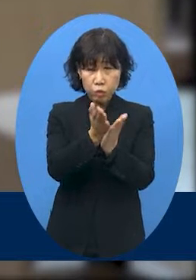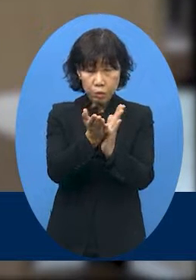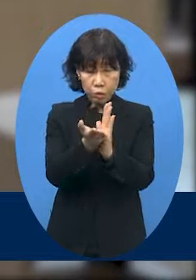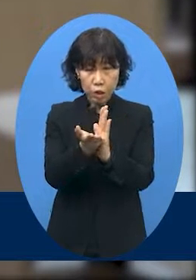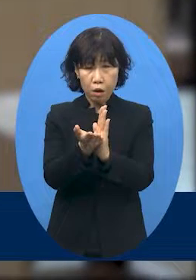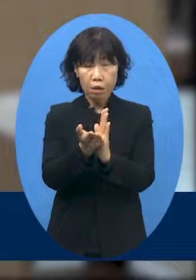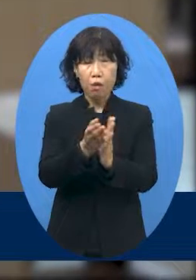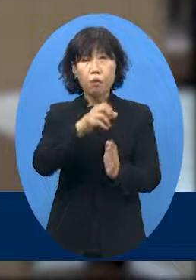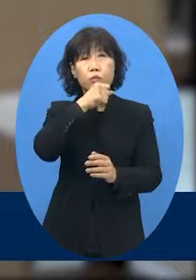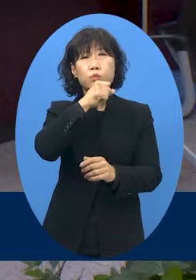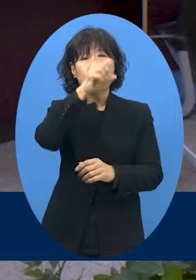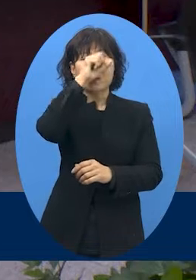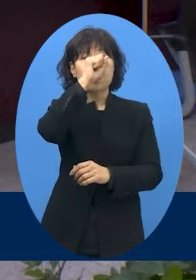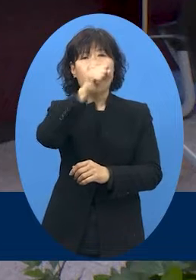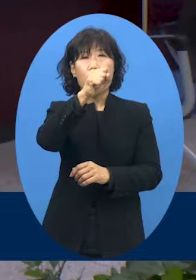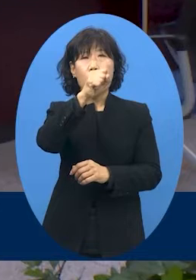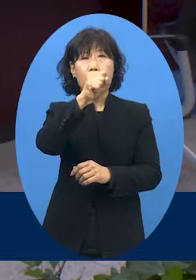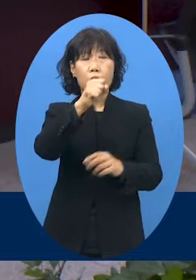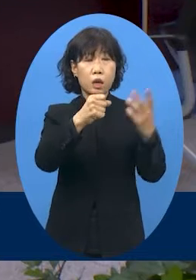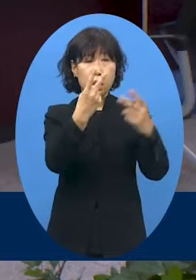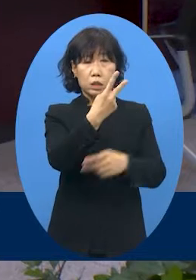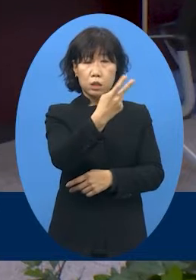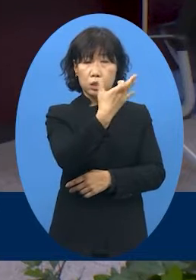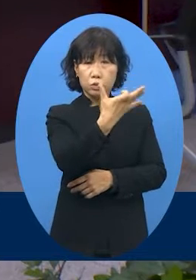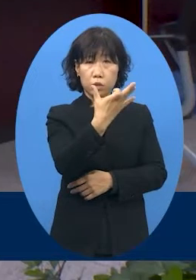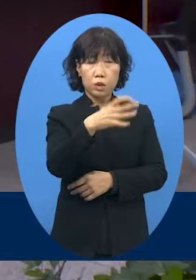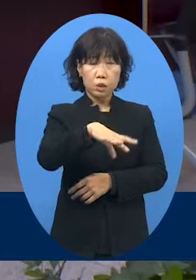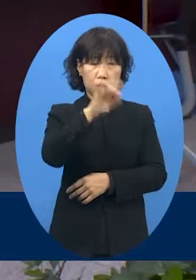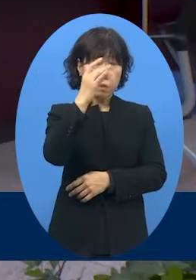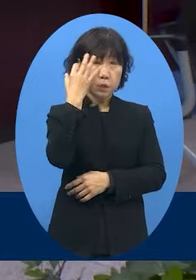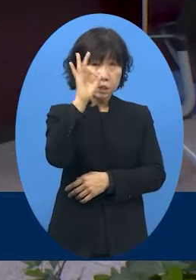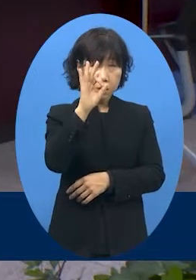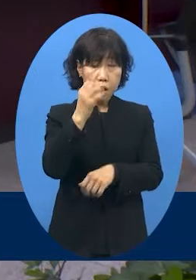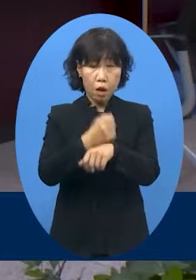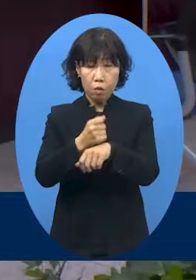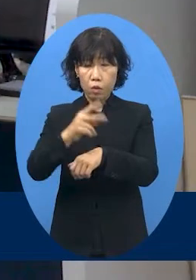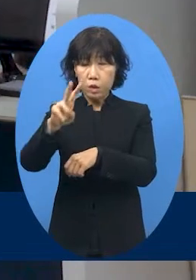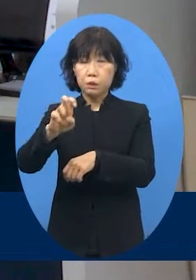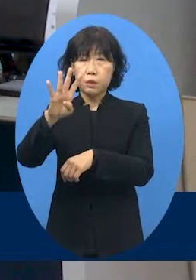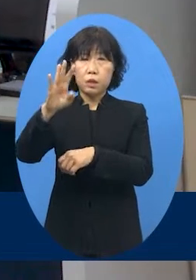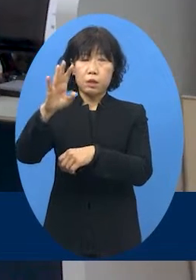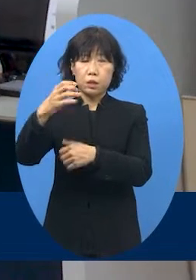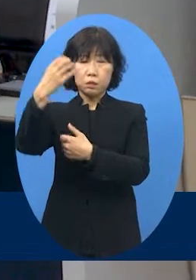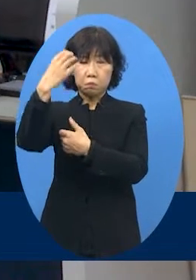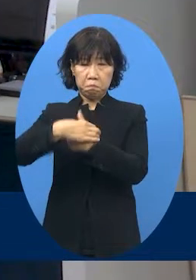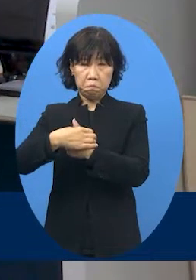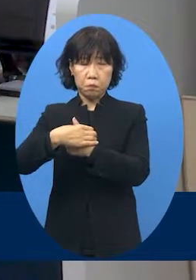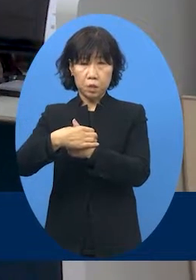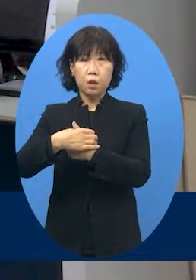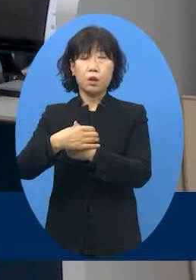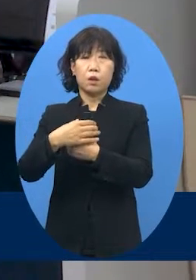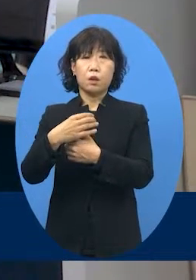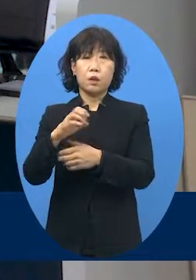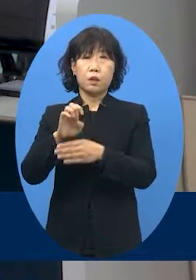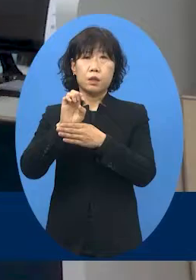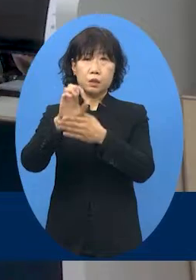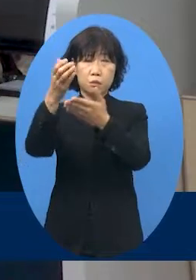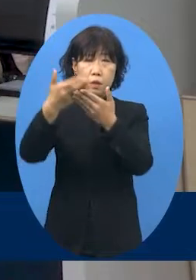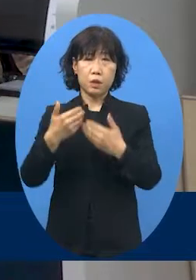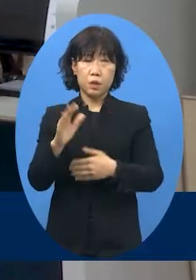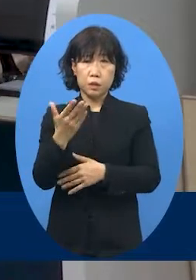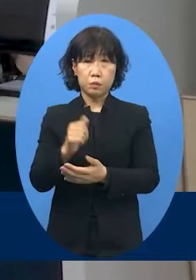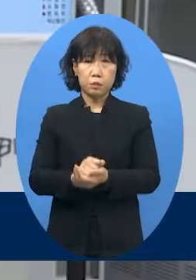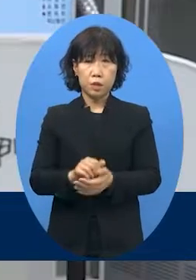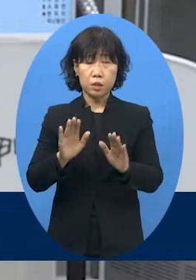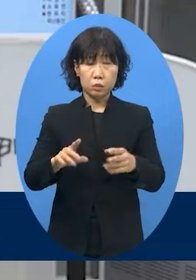오르게 좋은 평가를 받아 2019년 전쟁 이후 2024년까지 국민행복민원실 재인증을